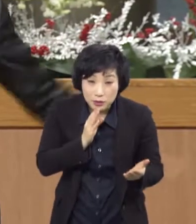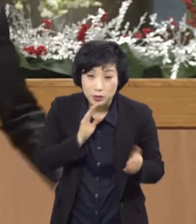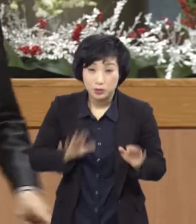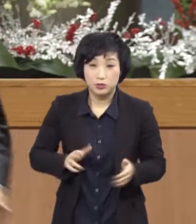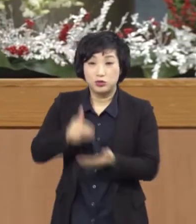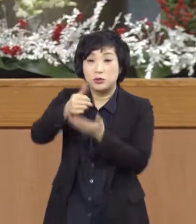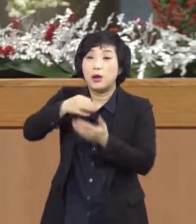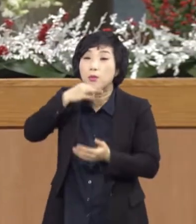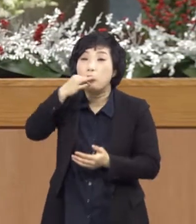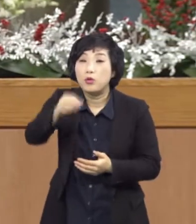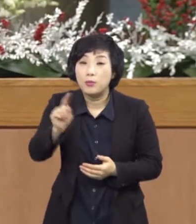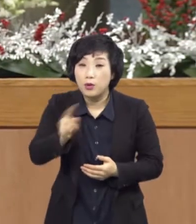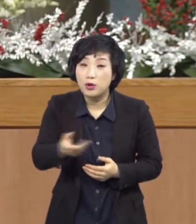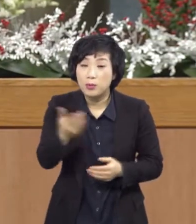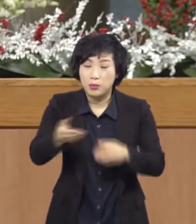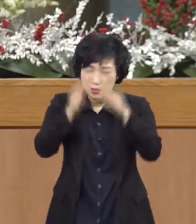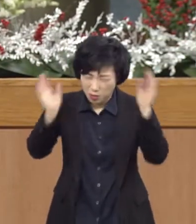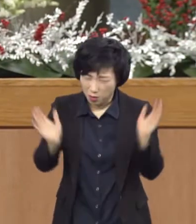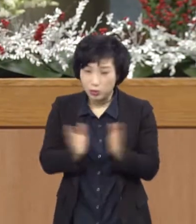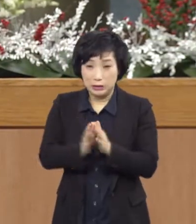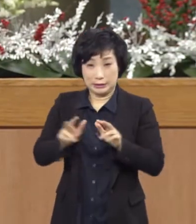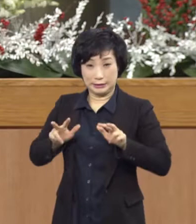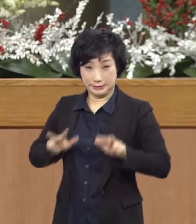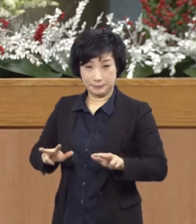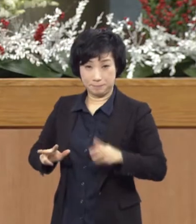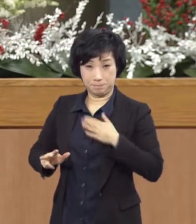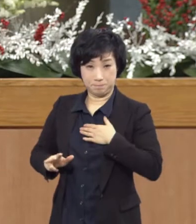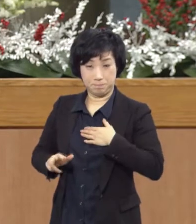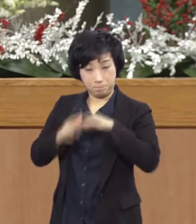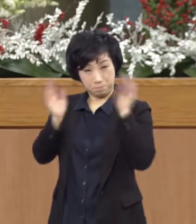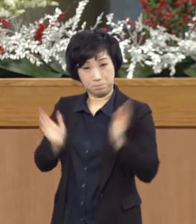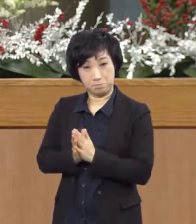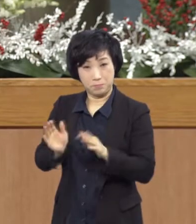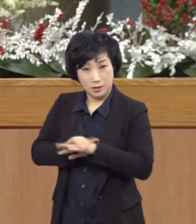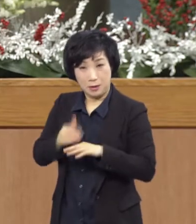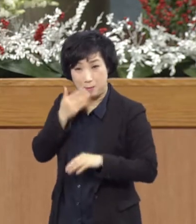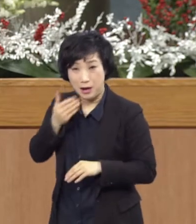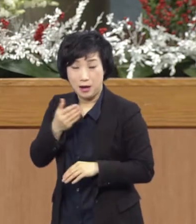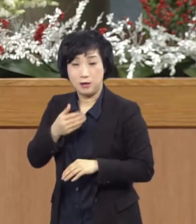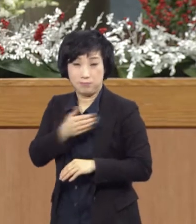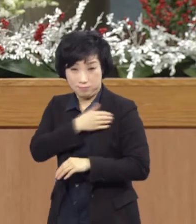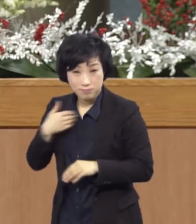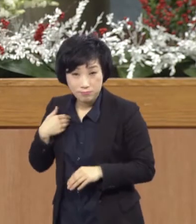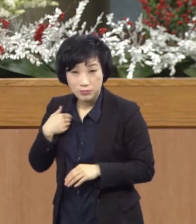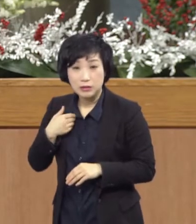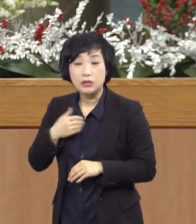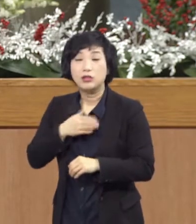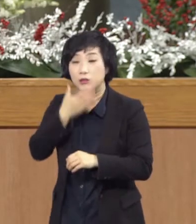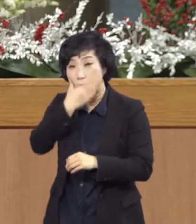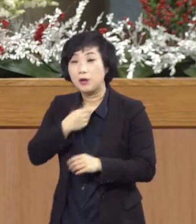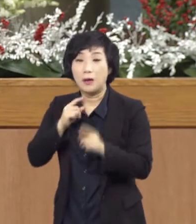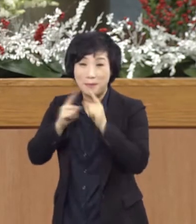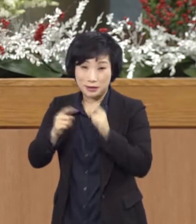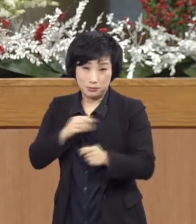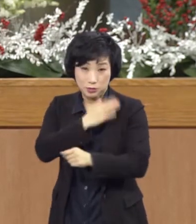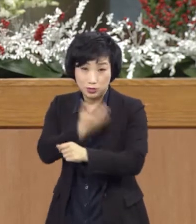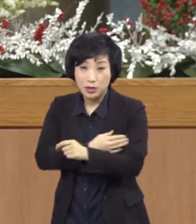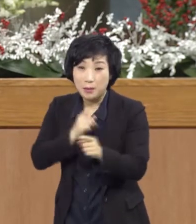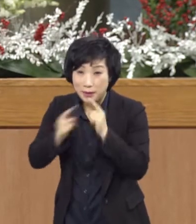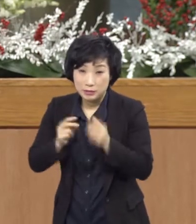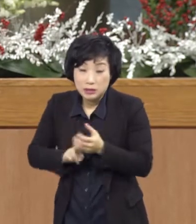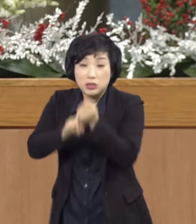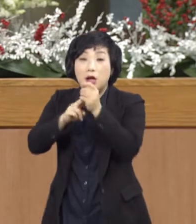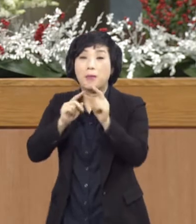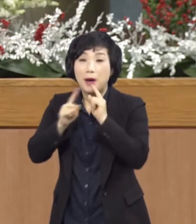주님의 목소리는 다 지금 현장에 해결되는 축복의 말씀임을, 능력의 말씀임을, 이적의